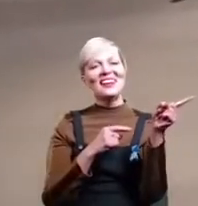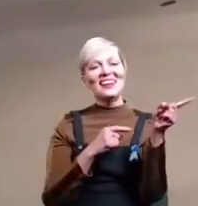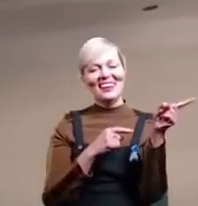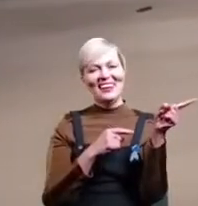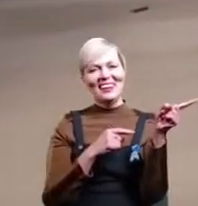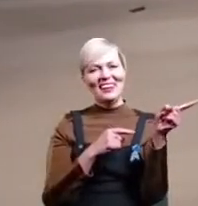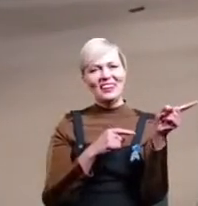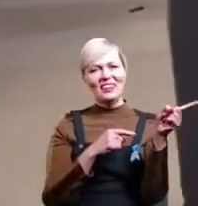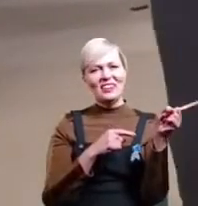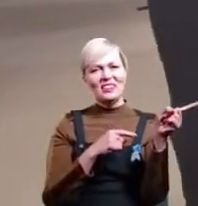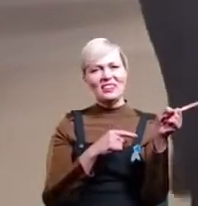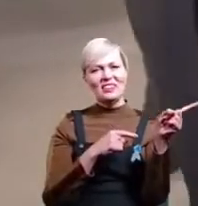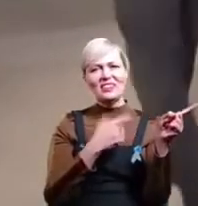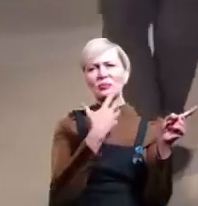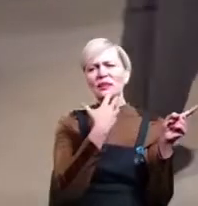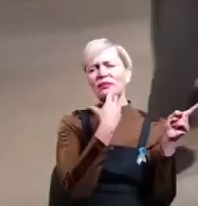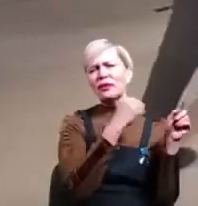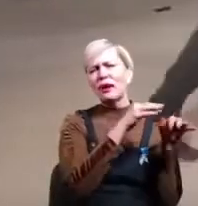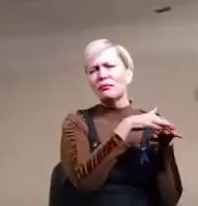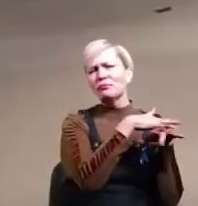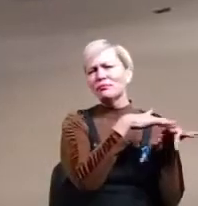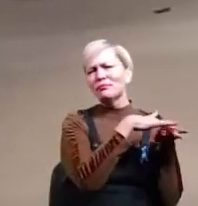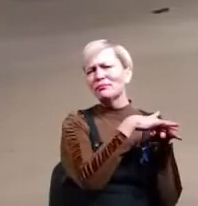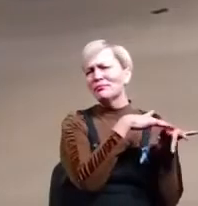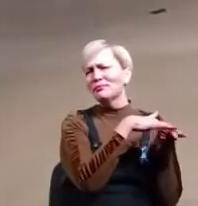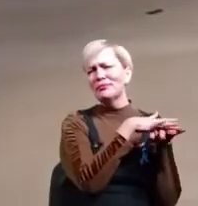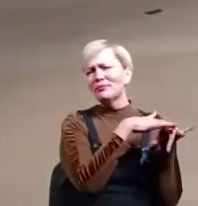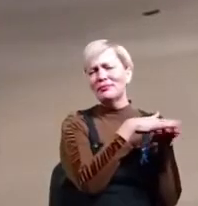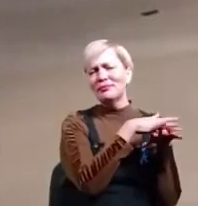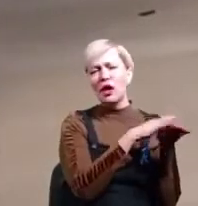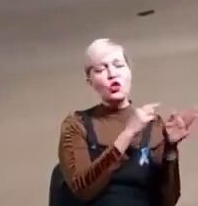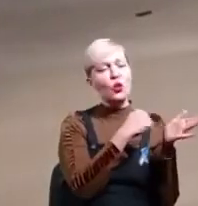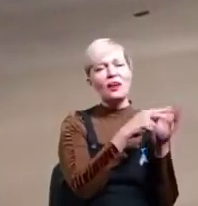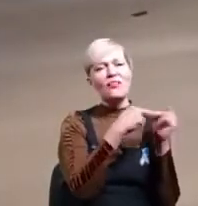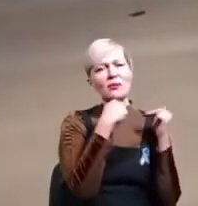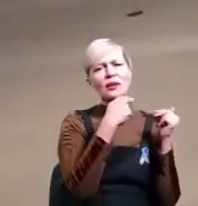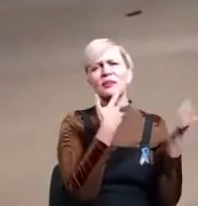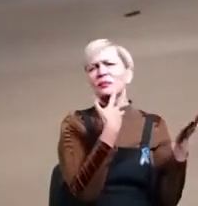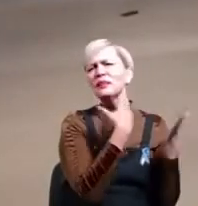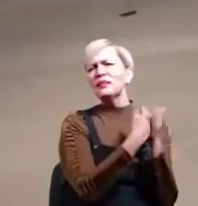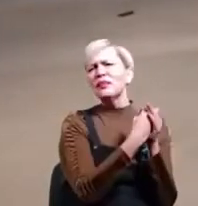Они там свое делают. Вы на них не обращайте внимания. У них своя там